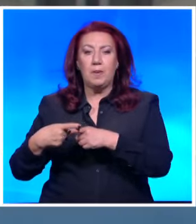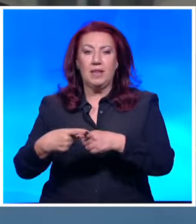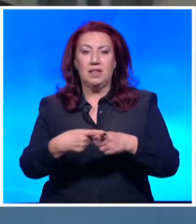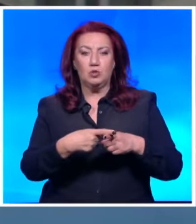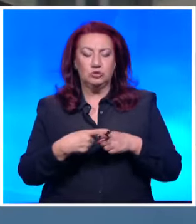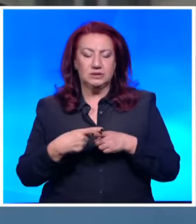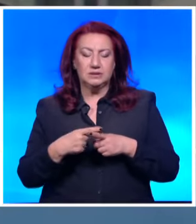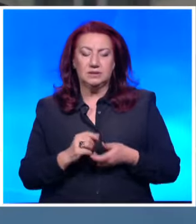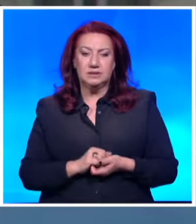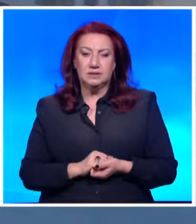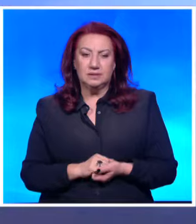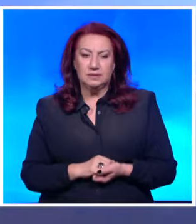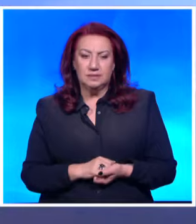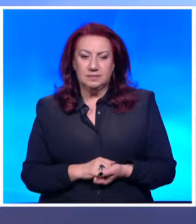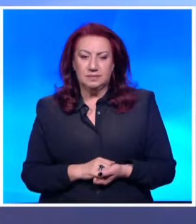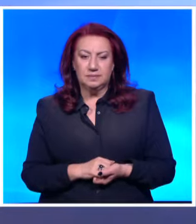на нациите.